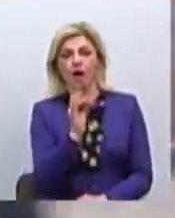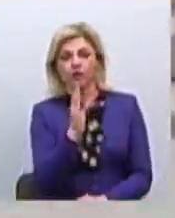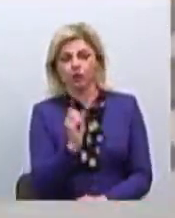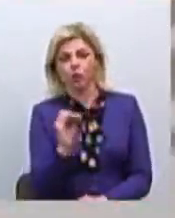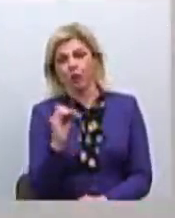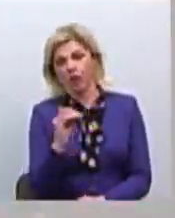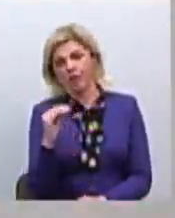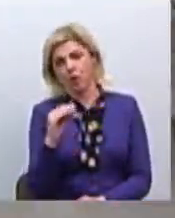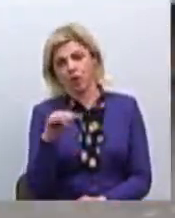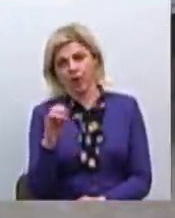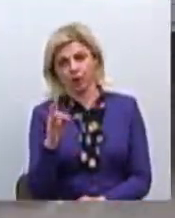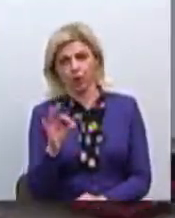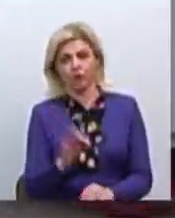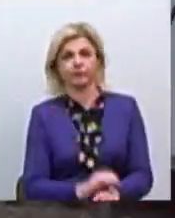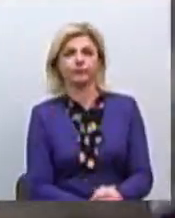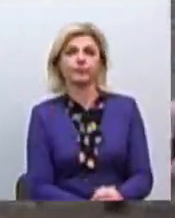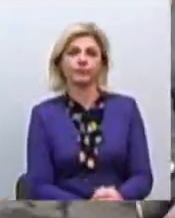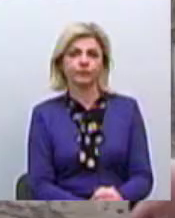Фроленка.